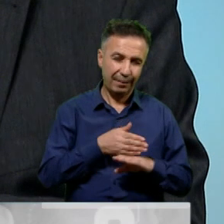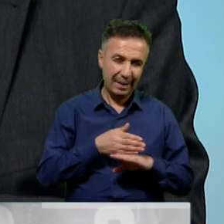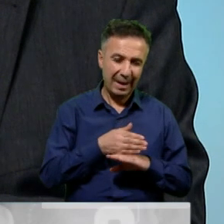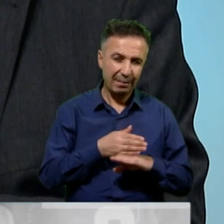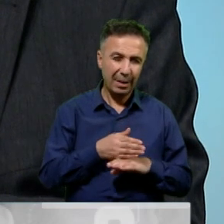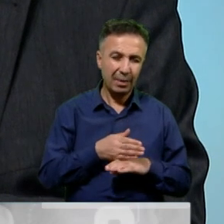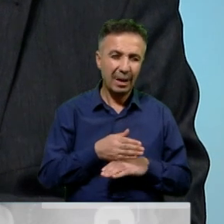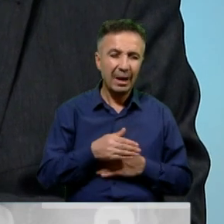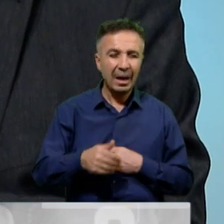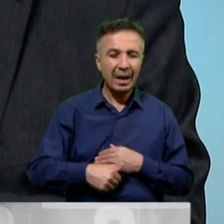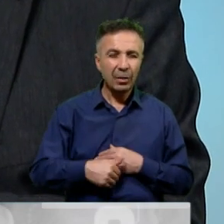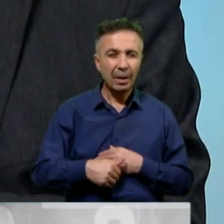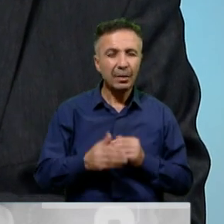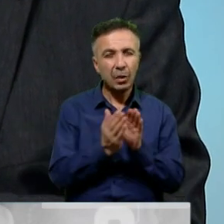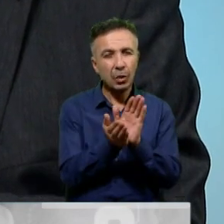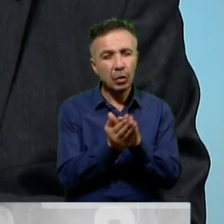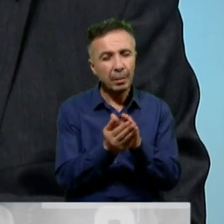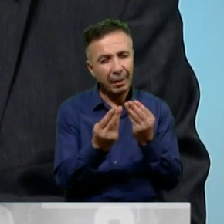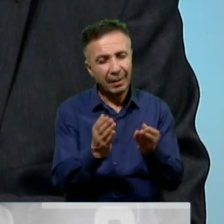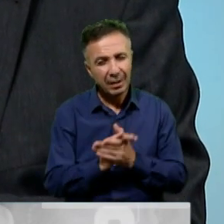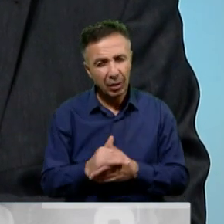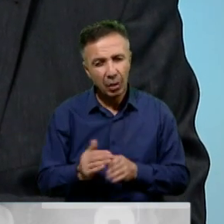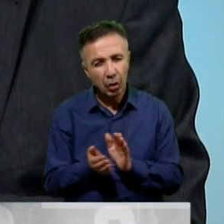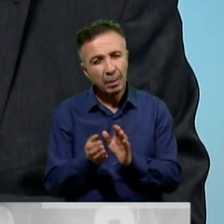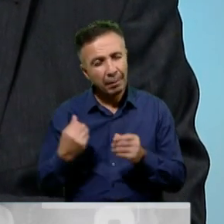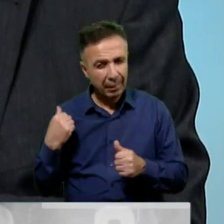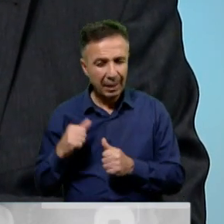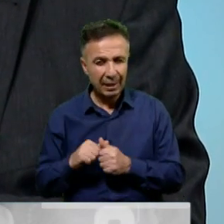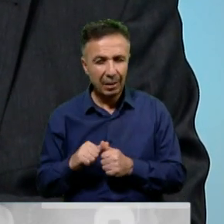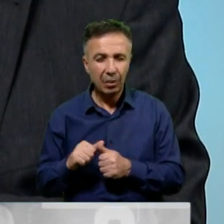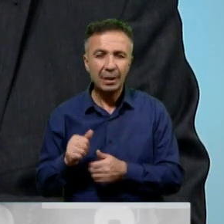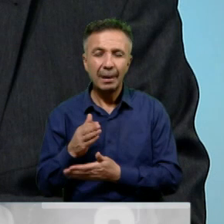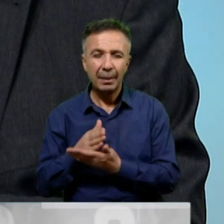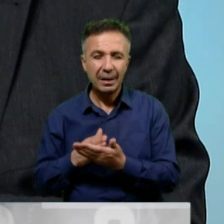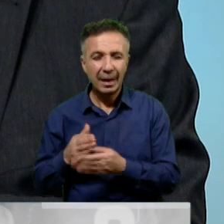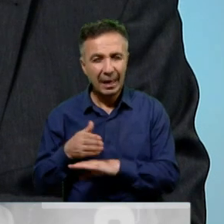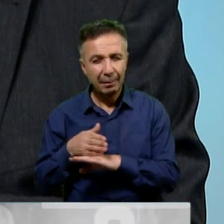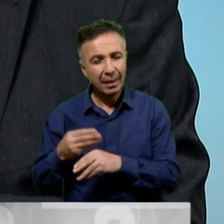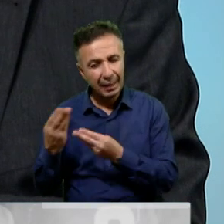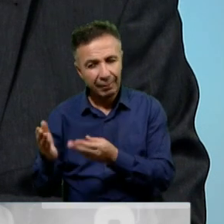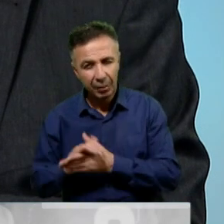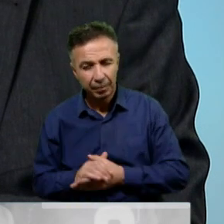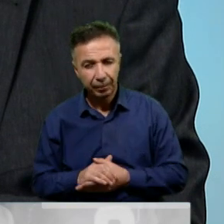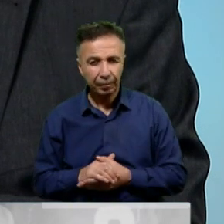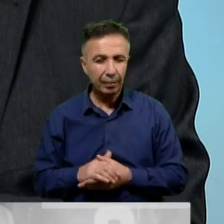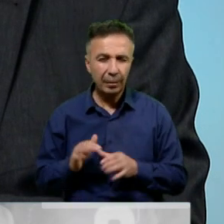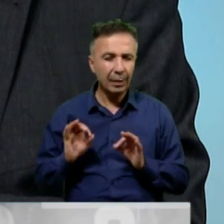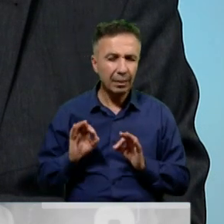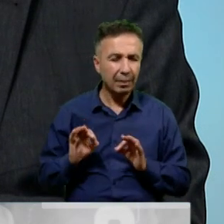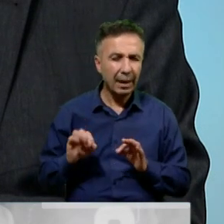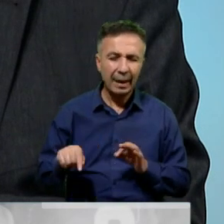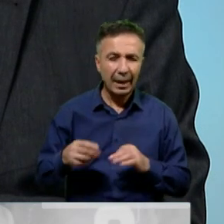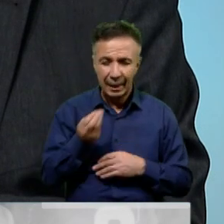bir köpeğe verince... Sonra köpek bir daha geliyor, diğer parça ekmeği de veriyor. Abdullah bin Ömer, şimdi sen ne yiyeceksin